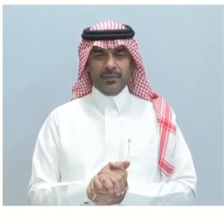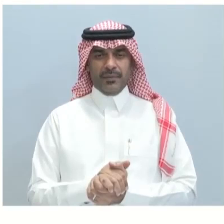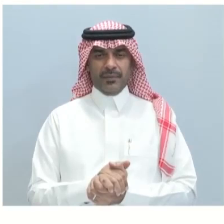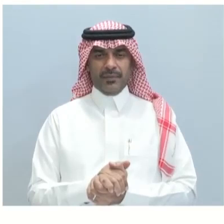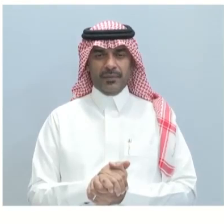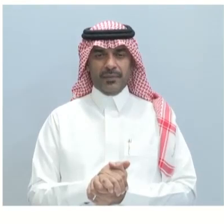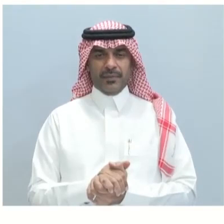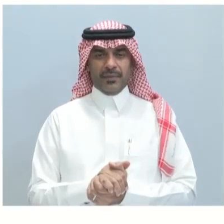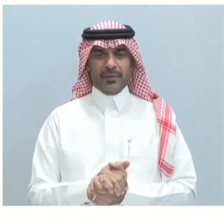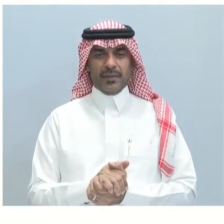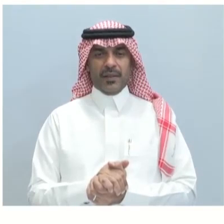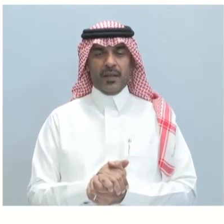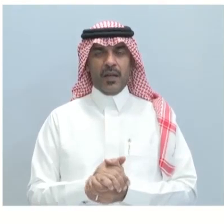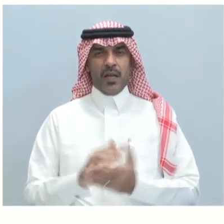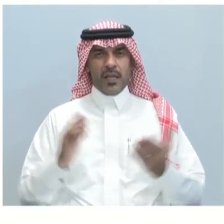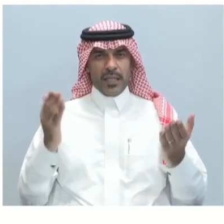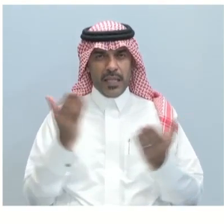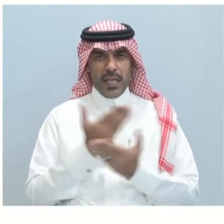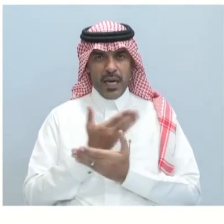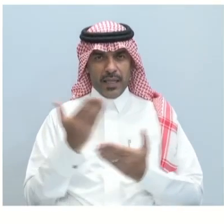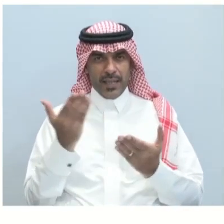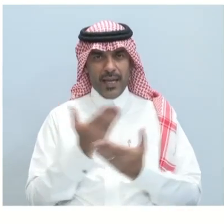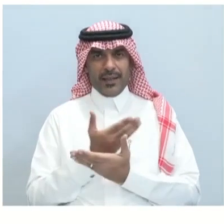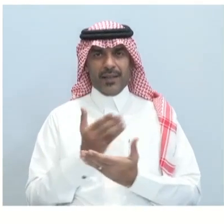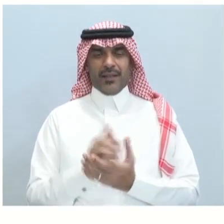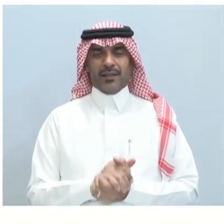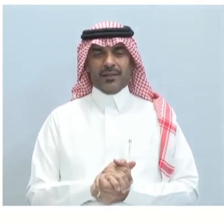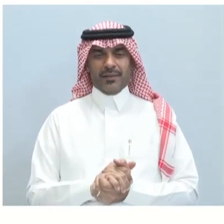القارب الثالث يحمل كلمه الدراسات